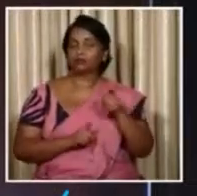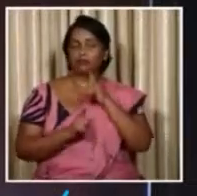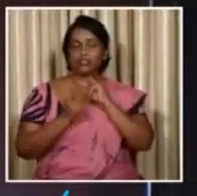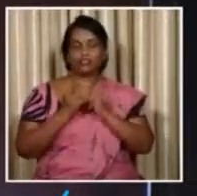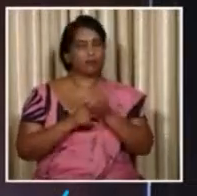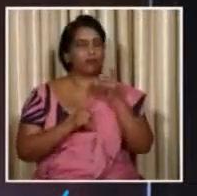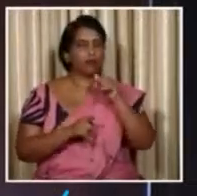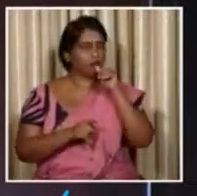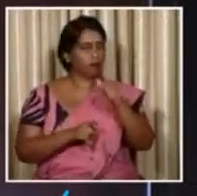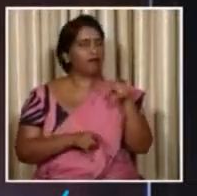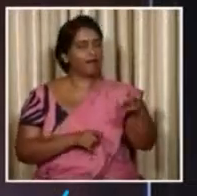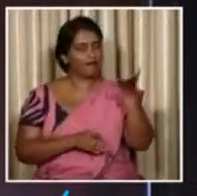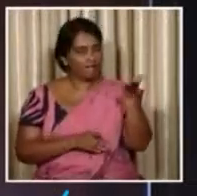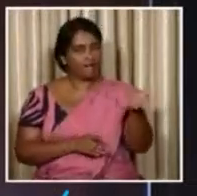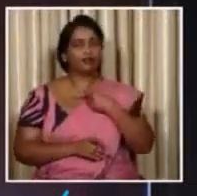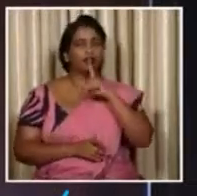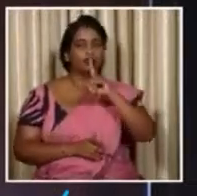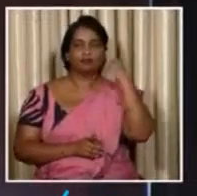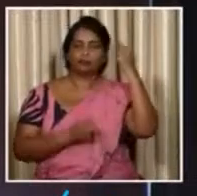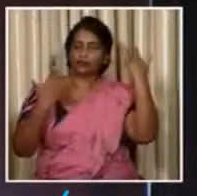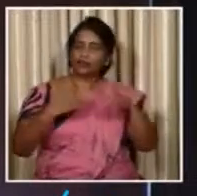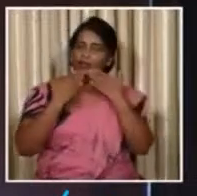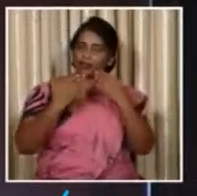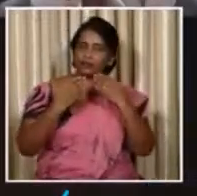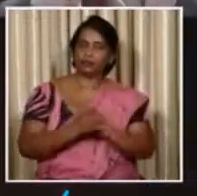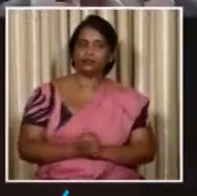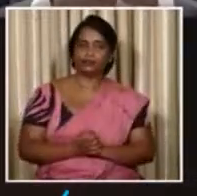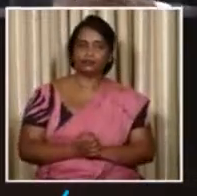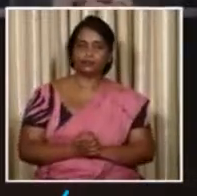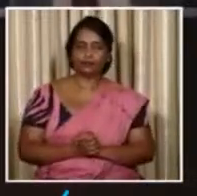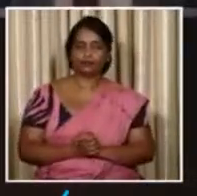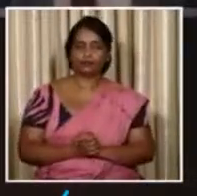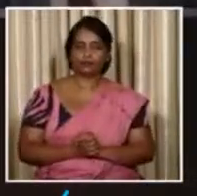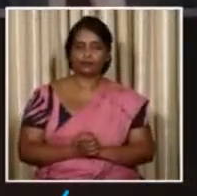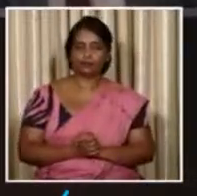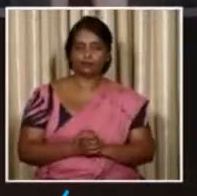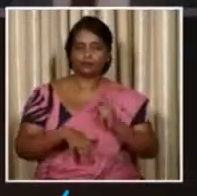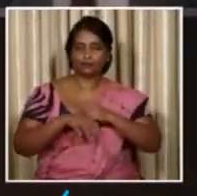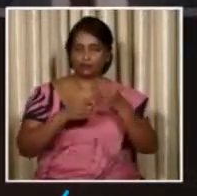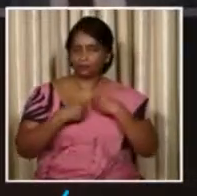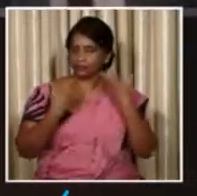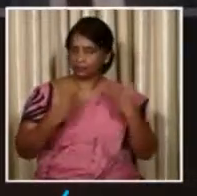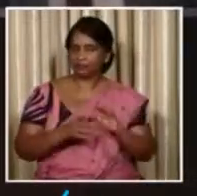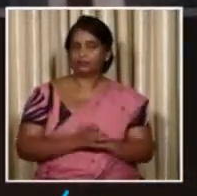අනිවාර්යෙන් පුරවනවා කියලා මගේ කතාව අවසන් කරනවා. බොහොම ස්තුතියි. I kept my time limit.